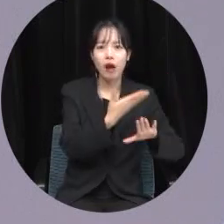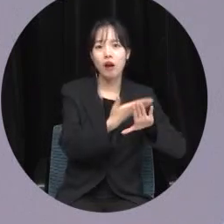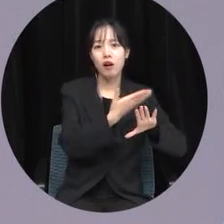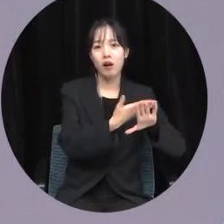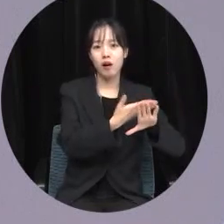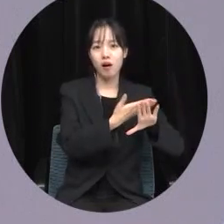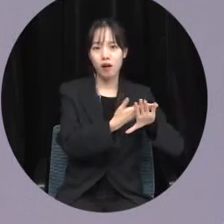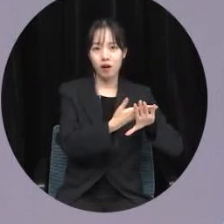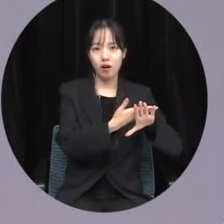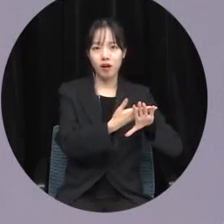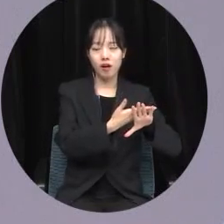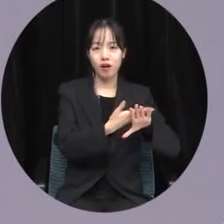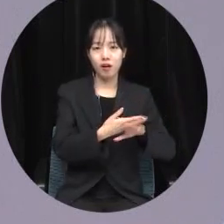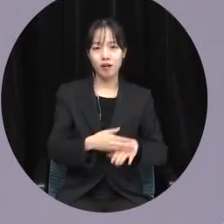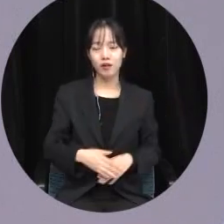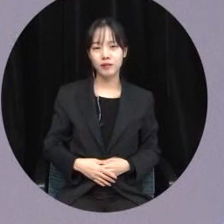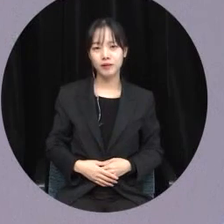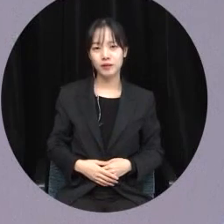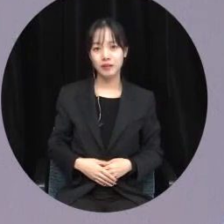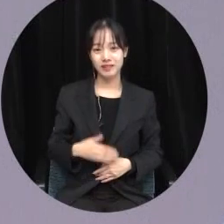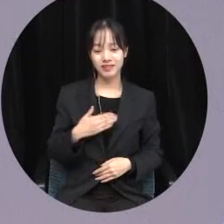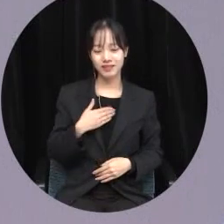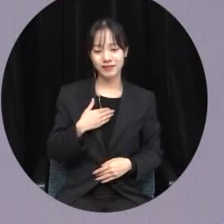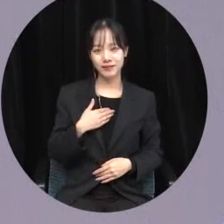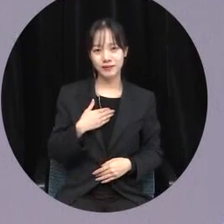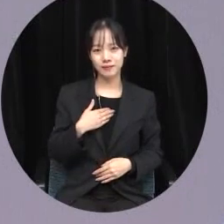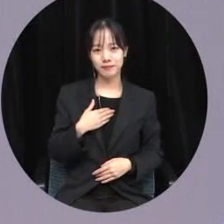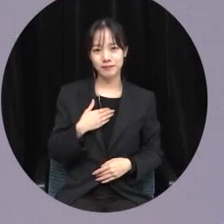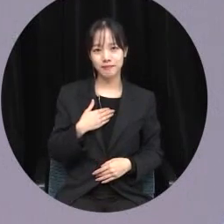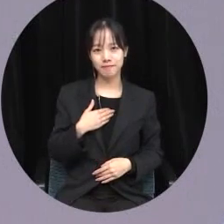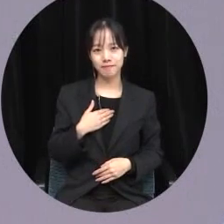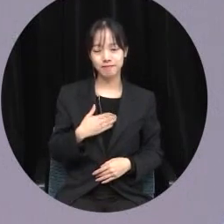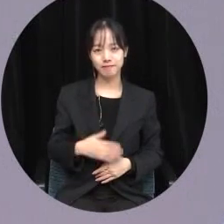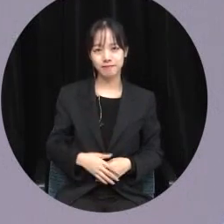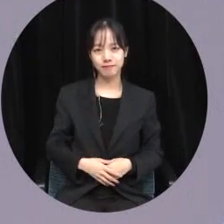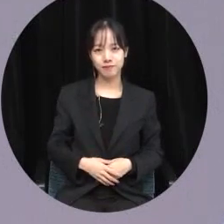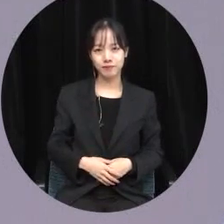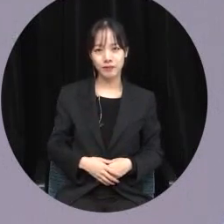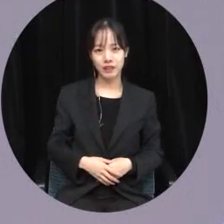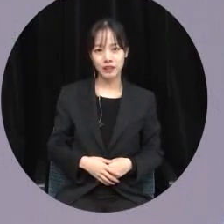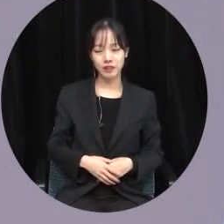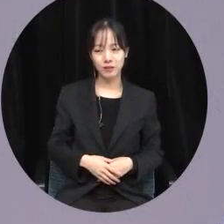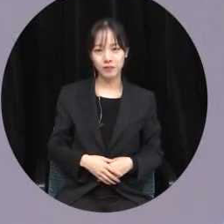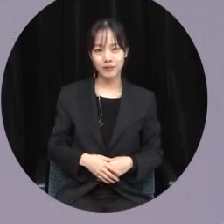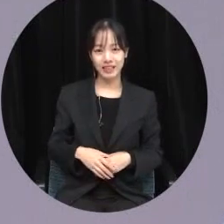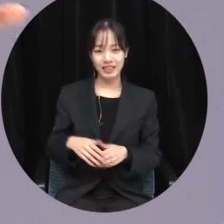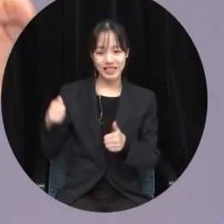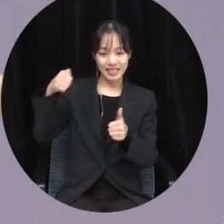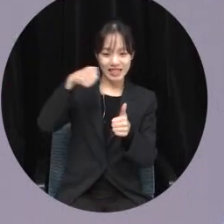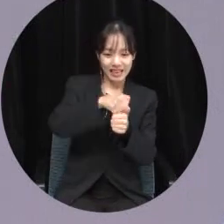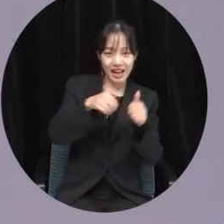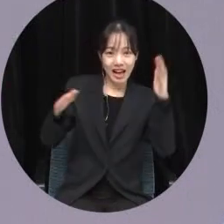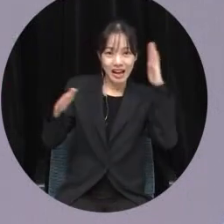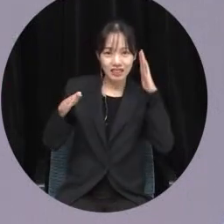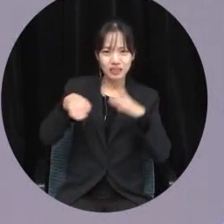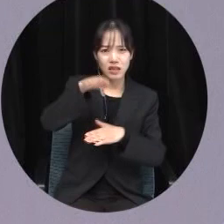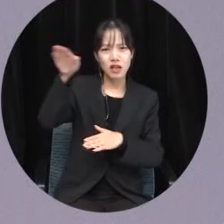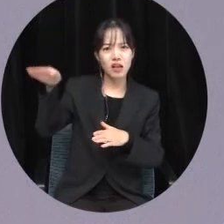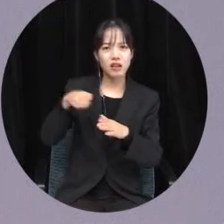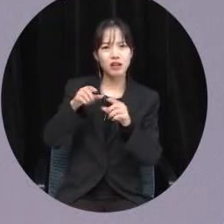때문에 제가 말씀드린 것은 실질적으로 이 가해 학생이 좀 다수다